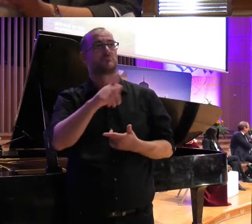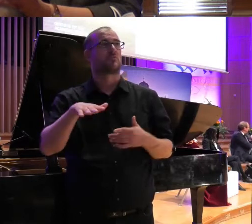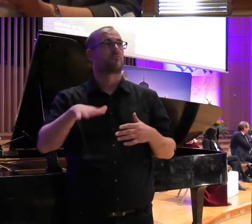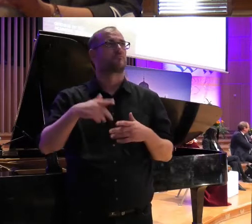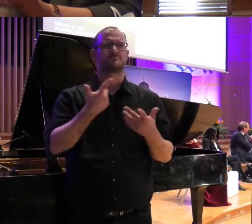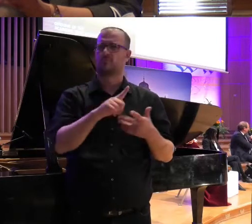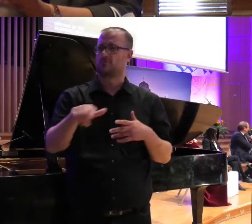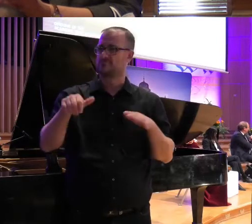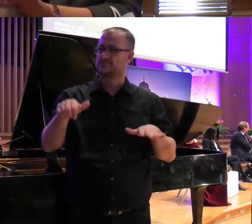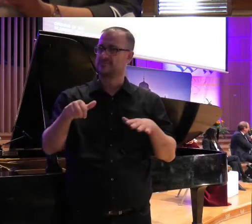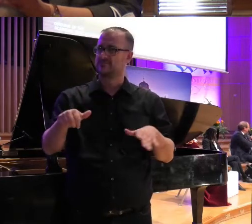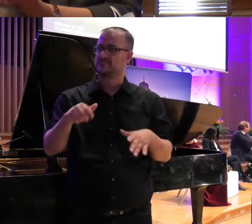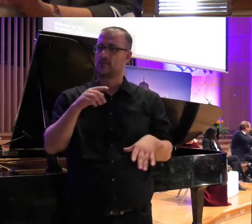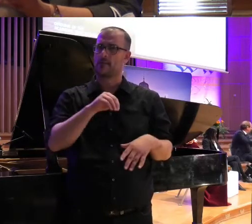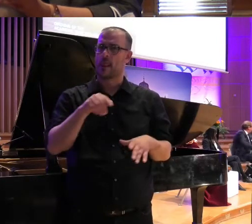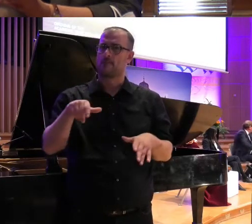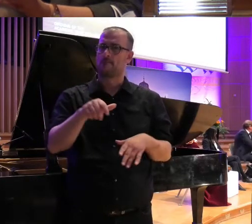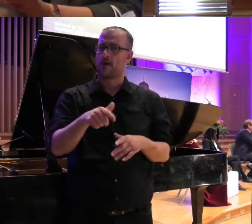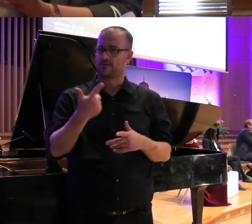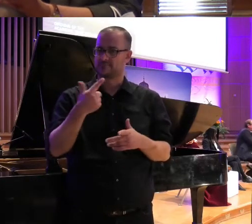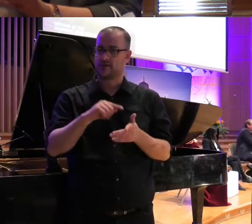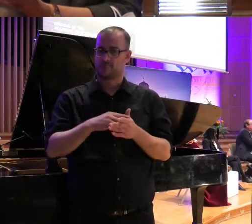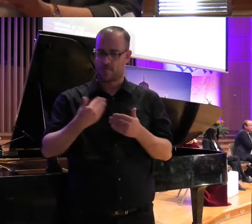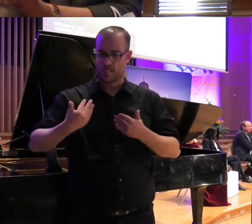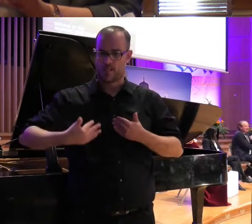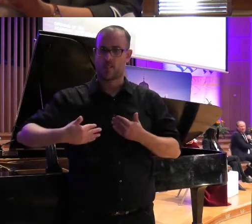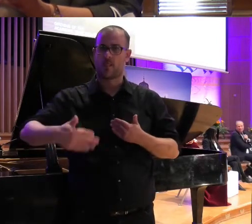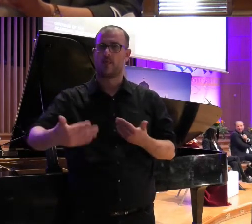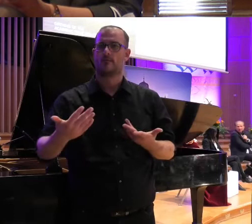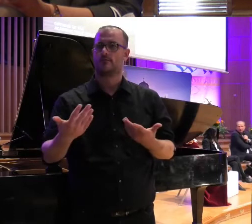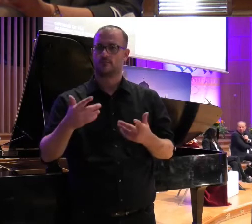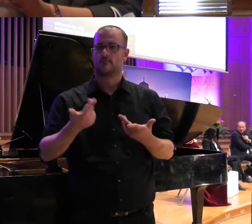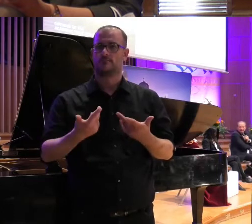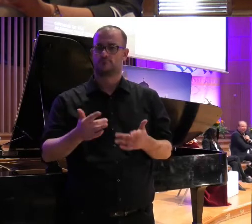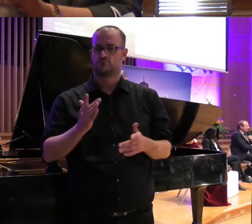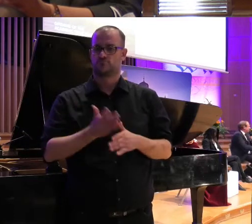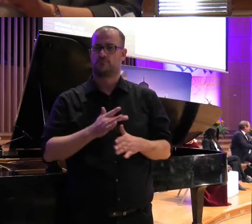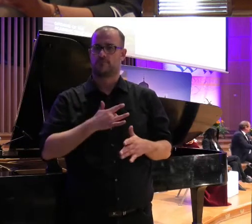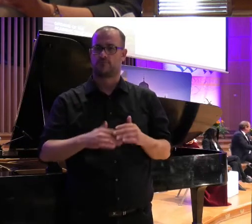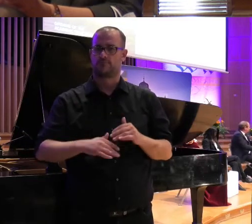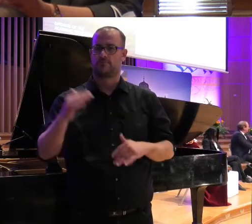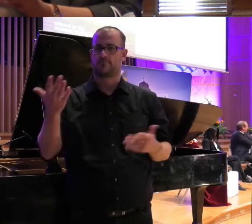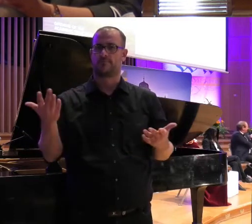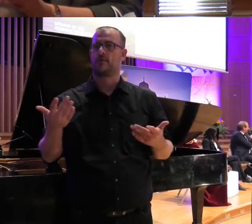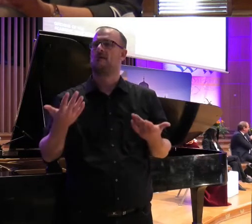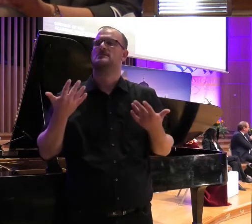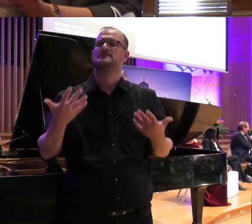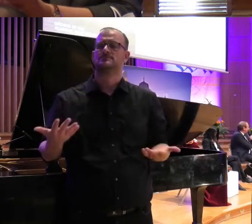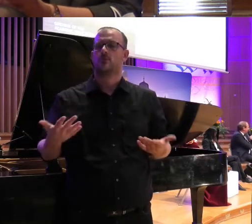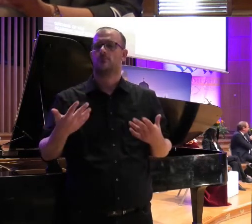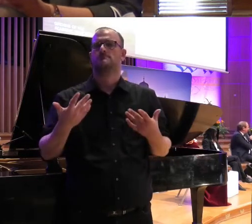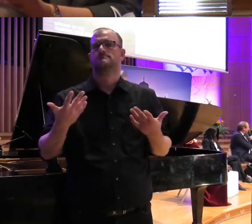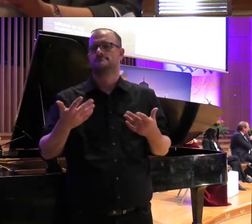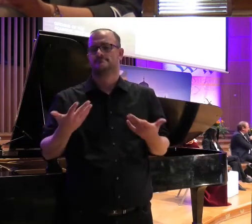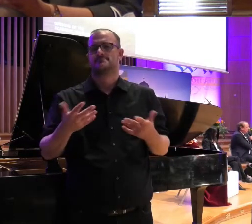16, allein der Mehlemer Bach, zweimal in kurzen Abständen letzten Endes betroffen. Also die Dinge kommen dann irgendwann